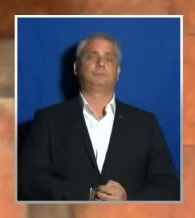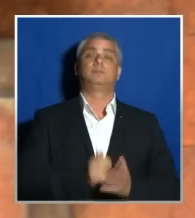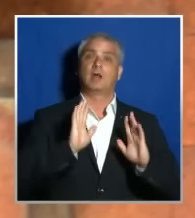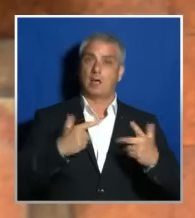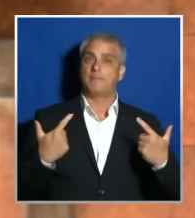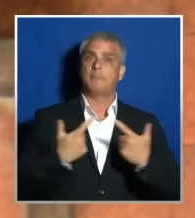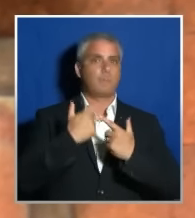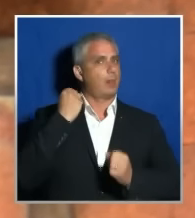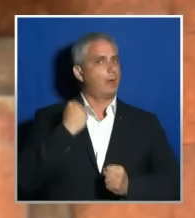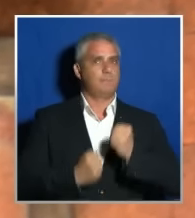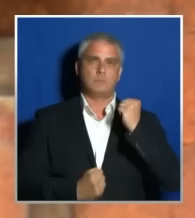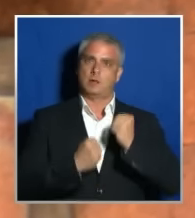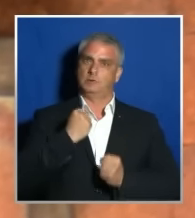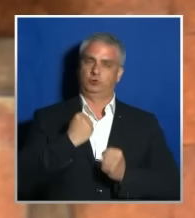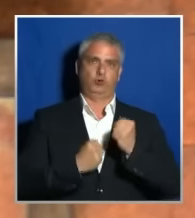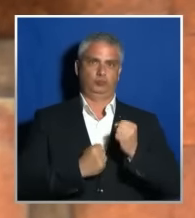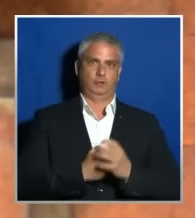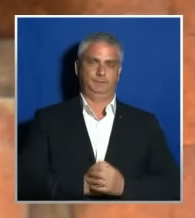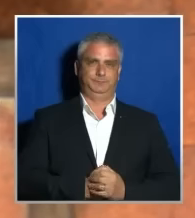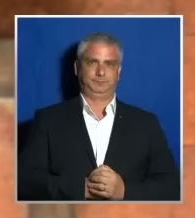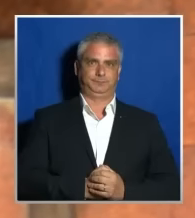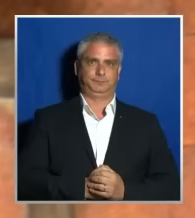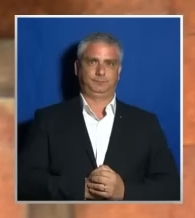גם במלחמה הקשה,